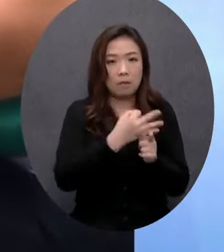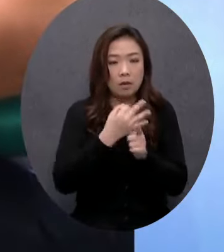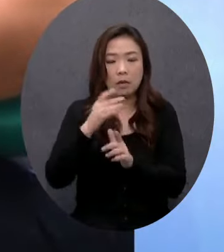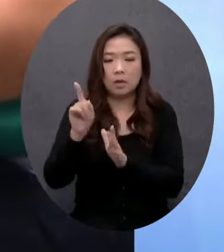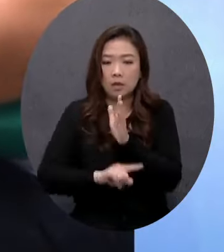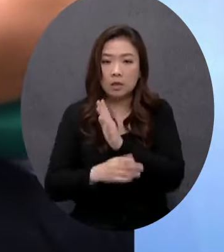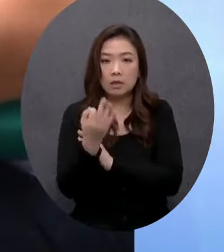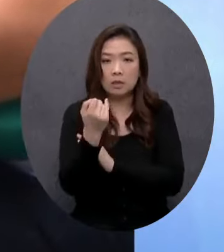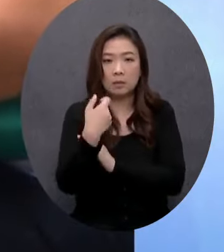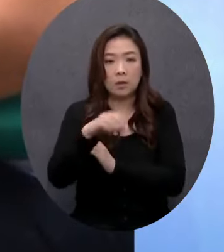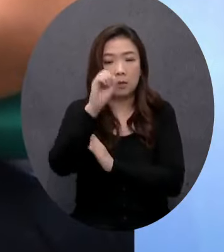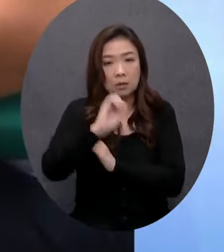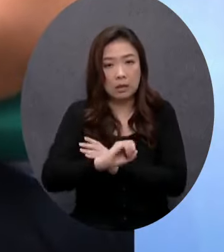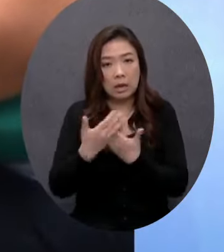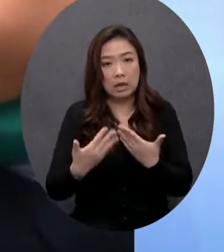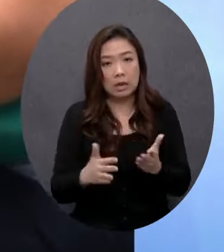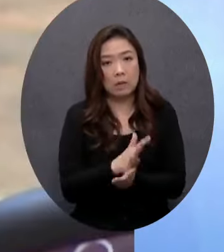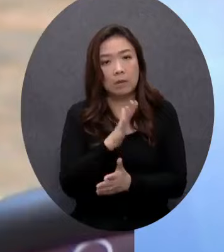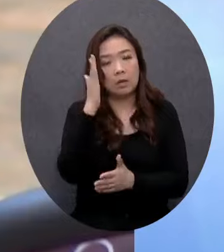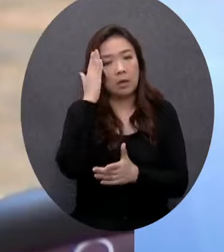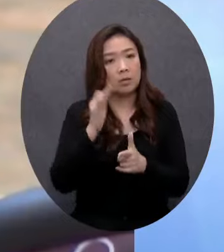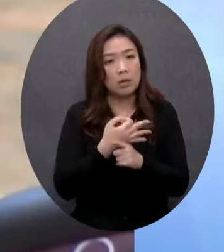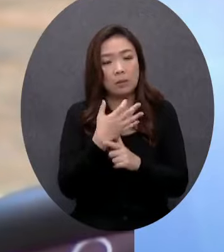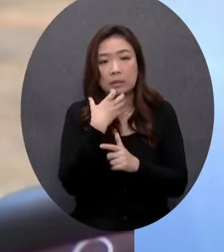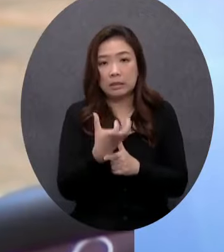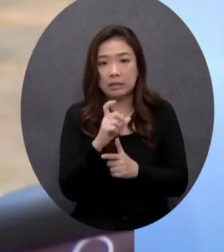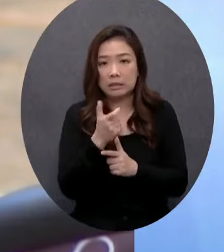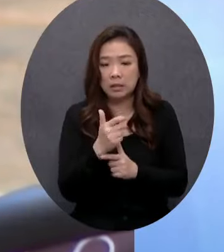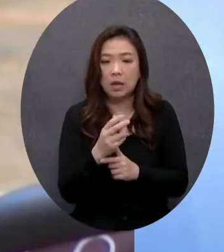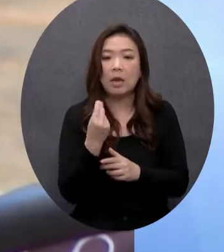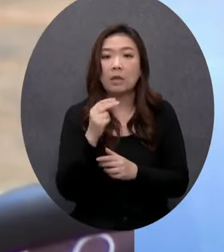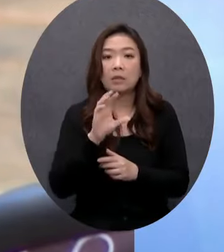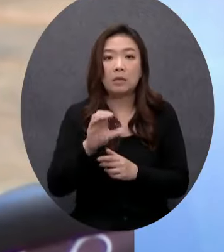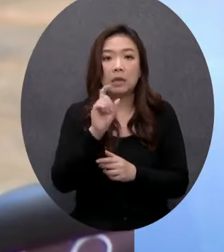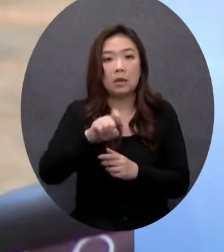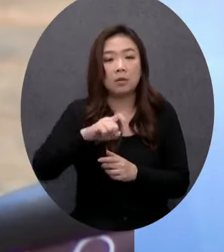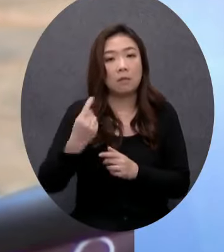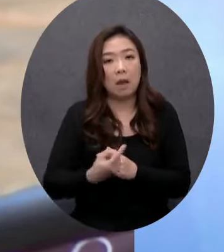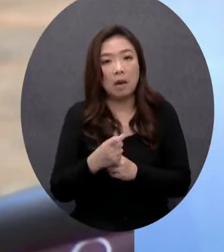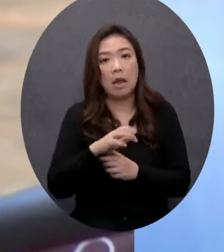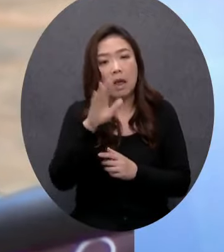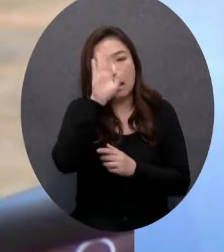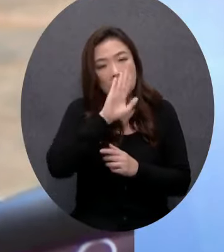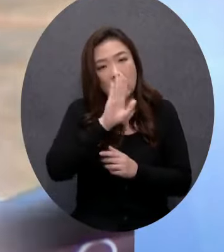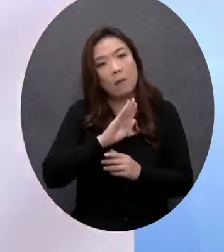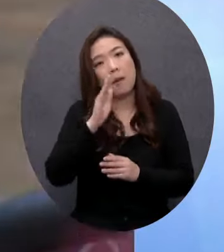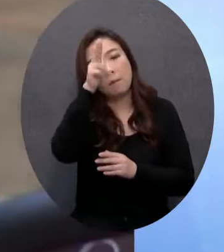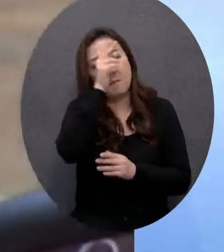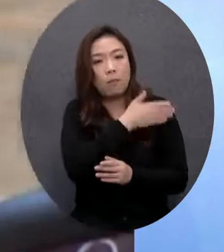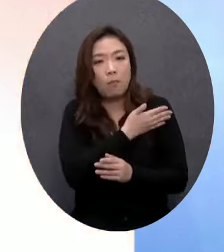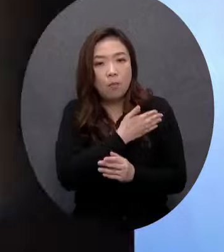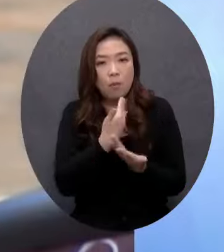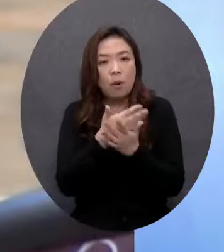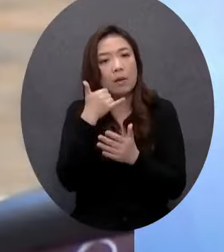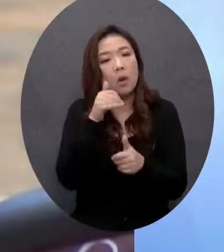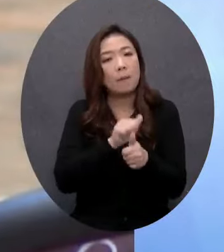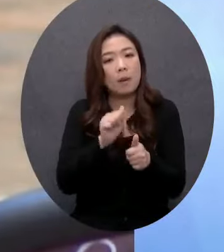30%，但系今年首季嘅损失金额达到7亿9千万元，其中假冒官员嘅电骗案就